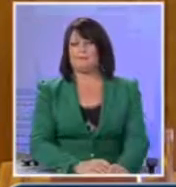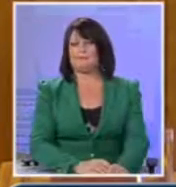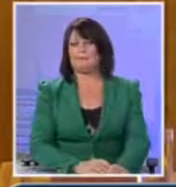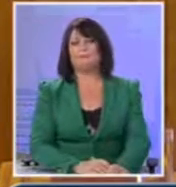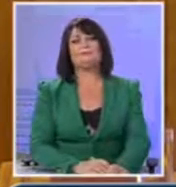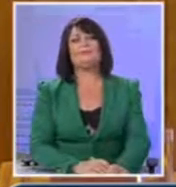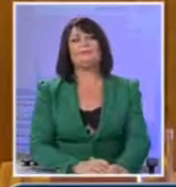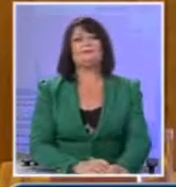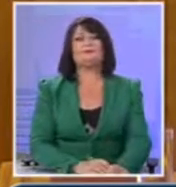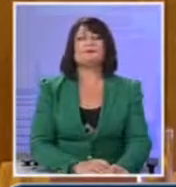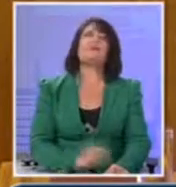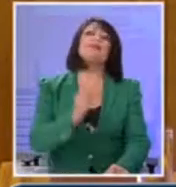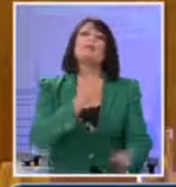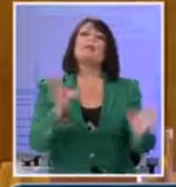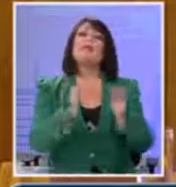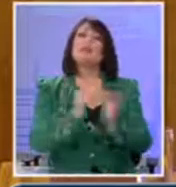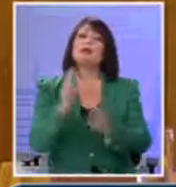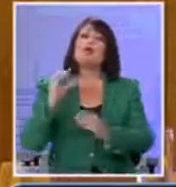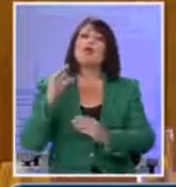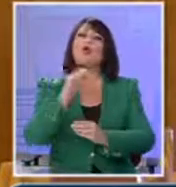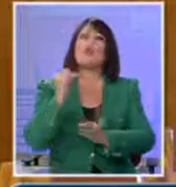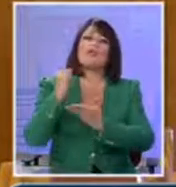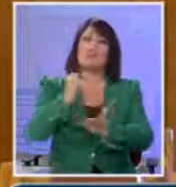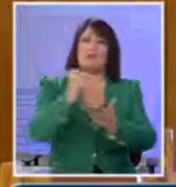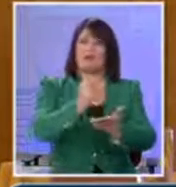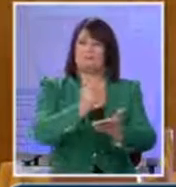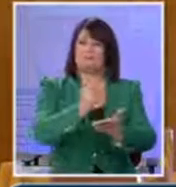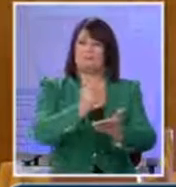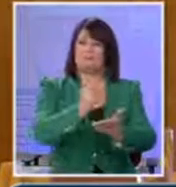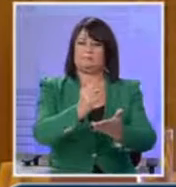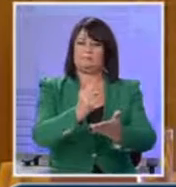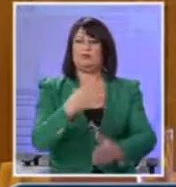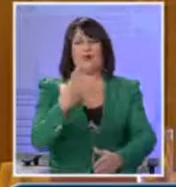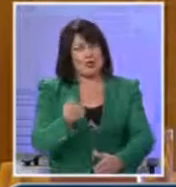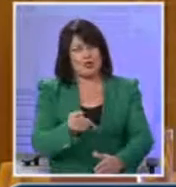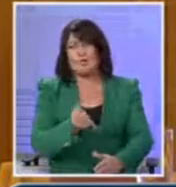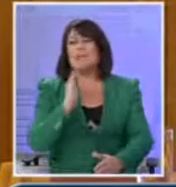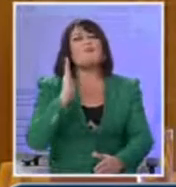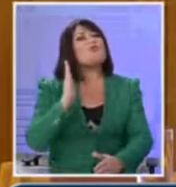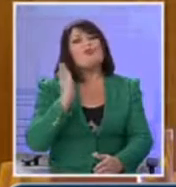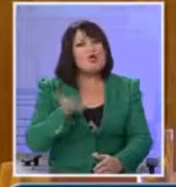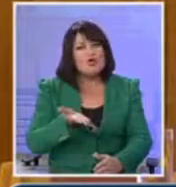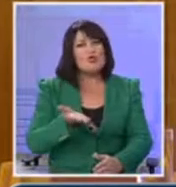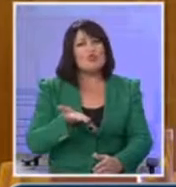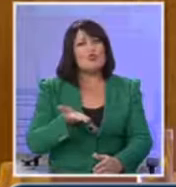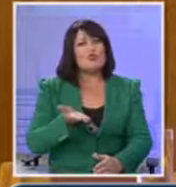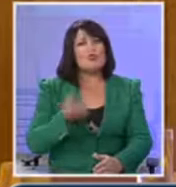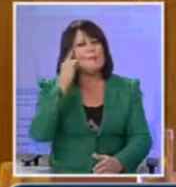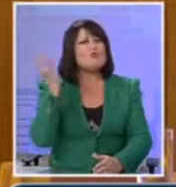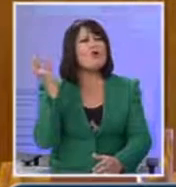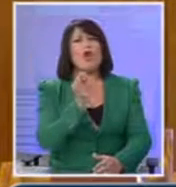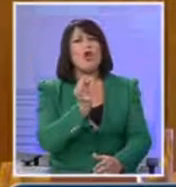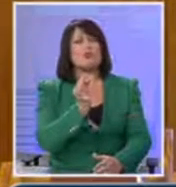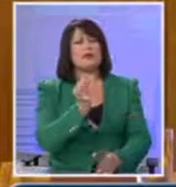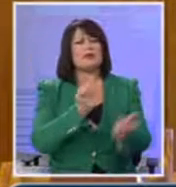Σε ό,τι αφορά τα κονδύλια που έχουμε στη διάθεσή μας, πέρα από την ορθολογικότερη και